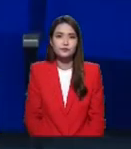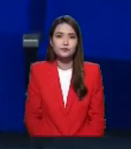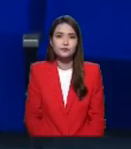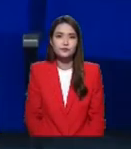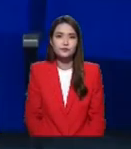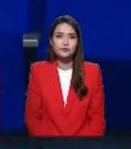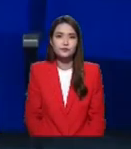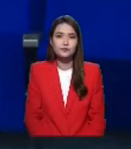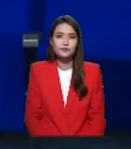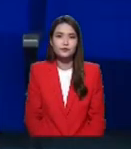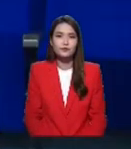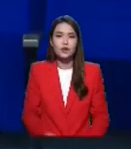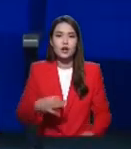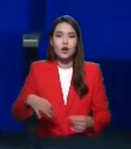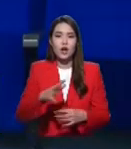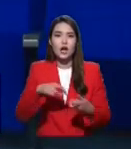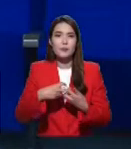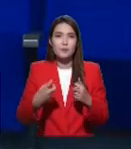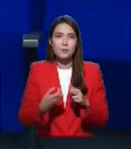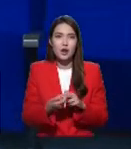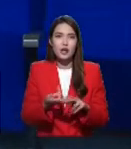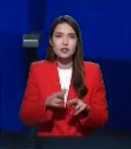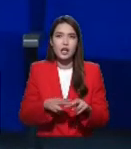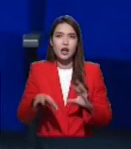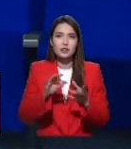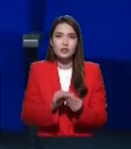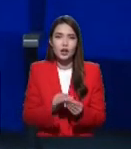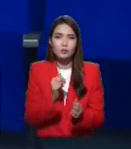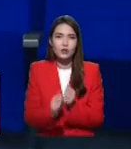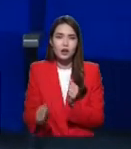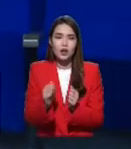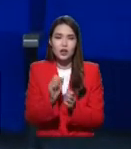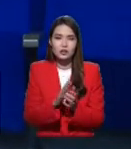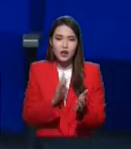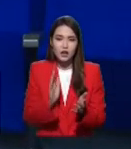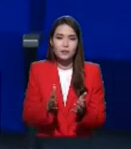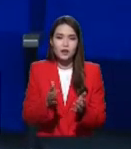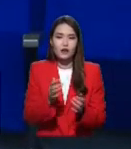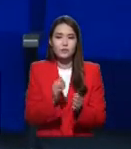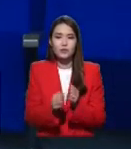Облысқа қатысты бірнеше мәселелер бар әрине. Ол жаңа шәуілдердің жолын сұрады. Қазіргі салынып жатқан